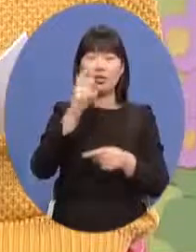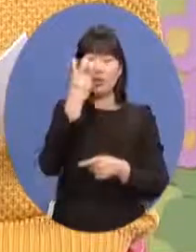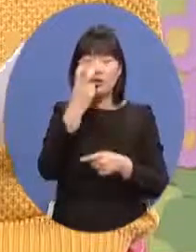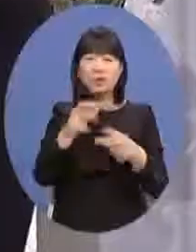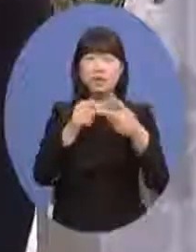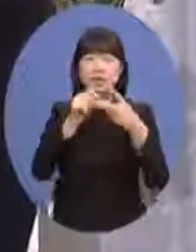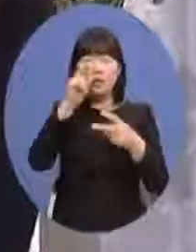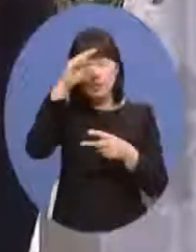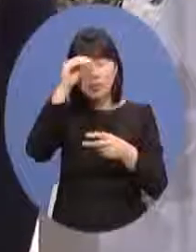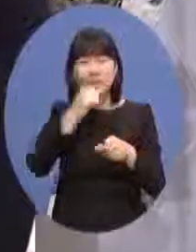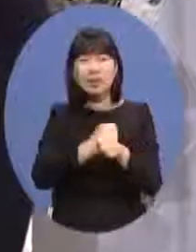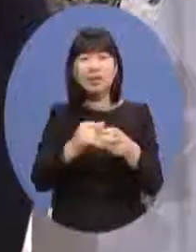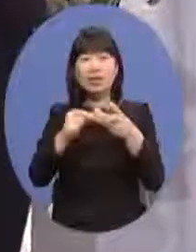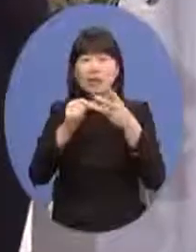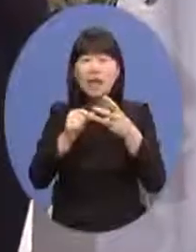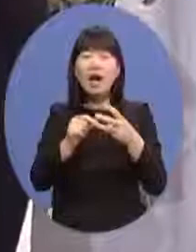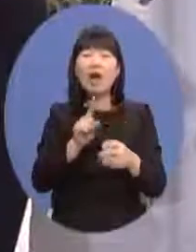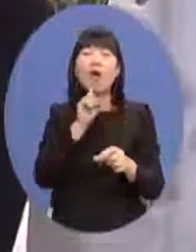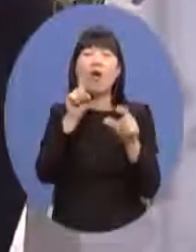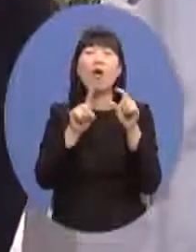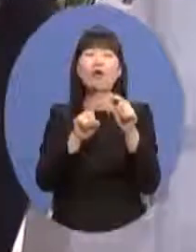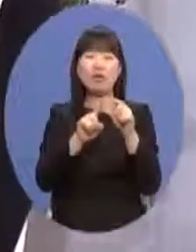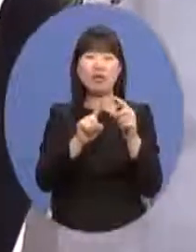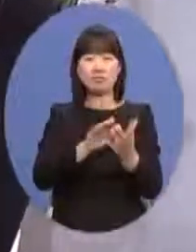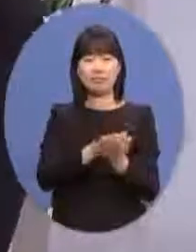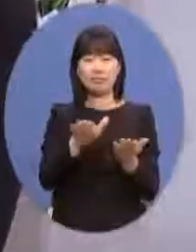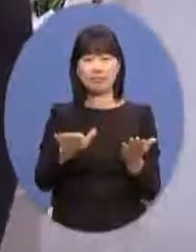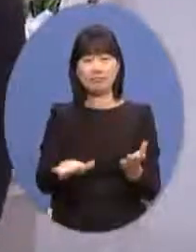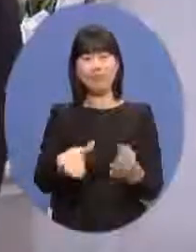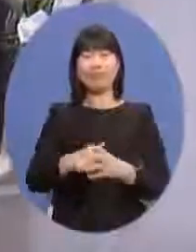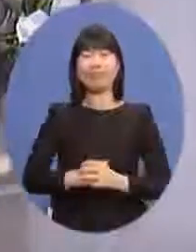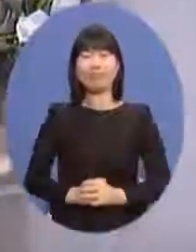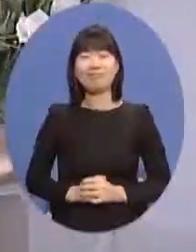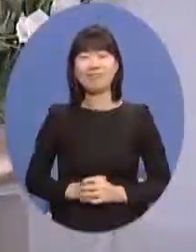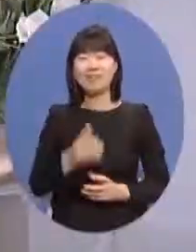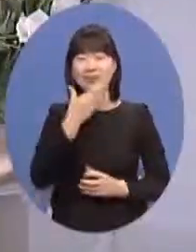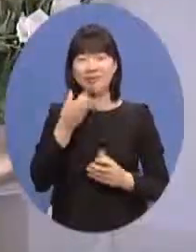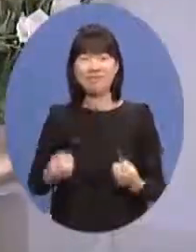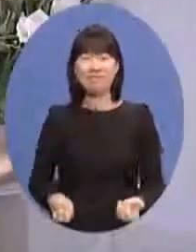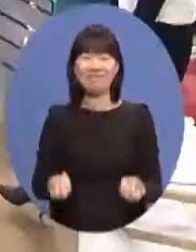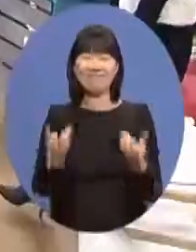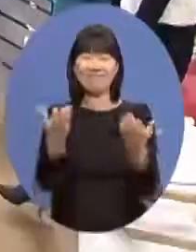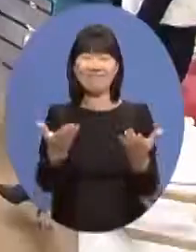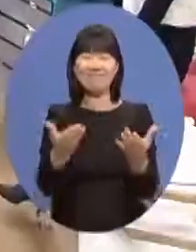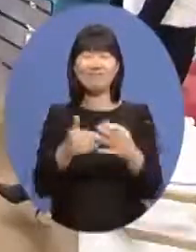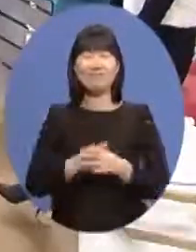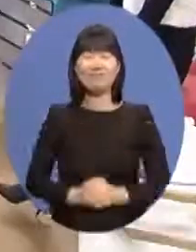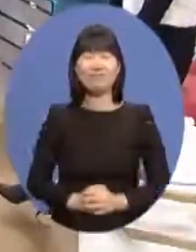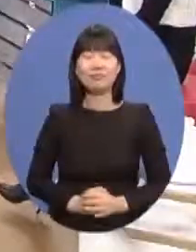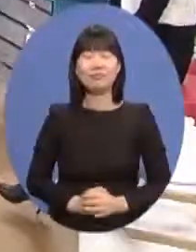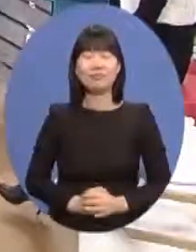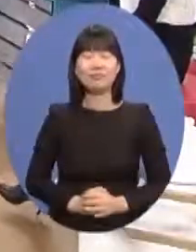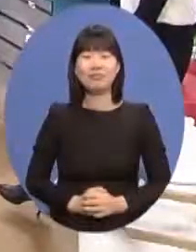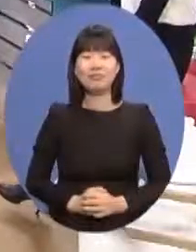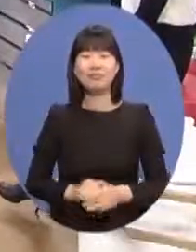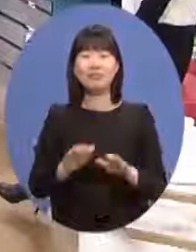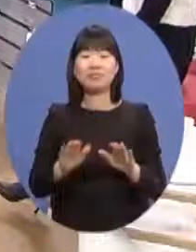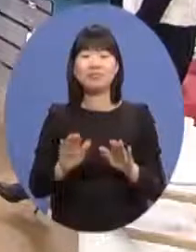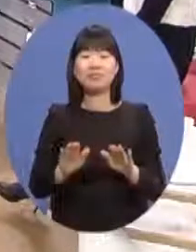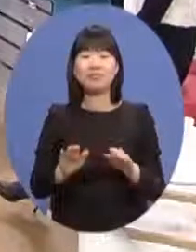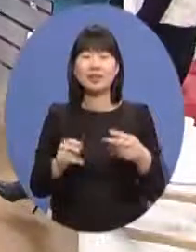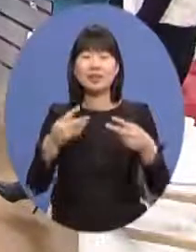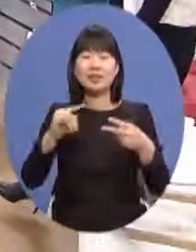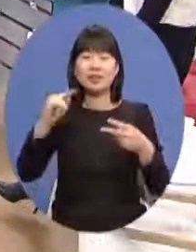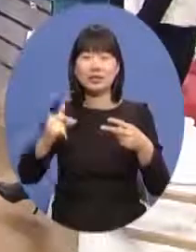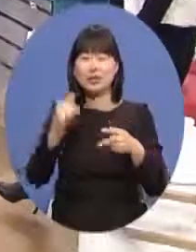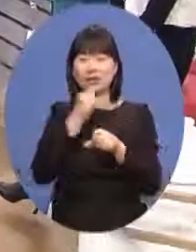2번 모델, 3번 언어입니다. 언어, 네. 네. 축하드립니다. 축하드립니다. 네. 자, 이렇게 2라운드